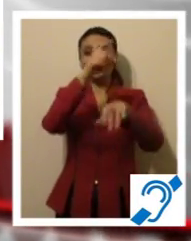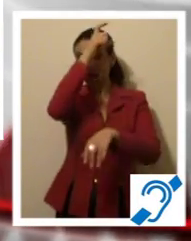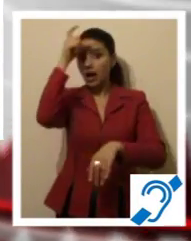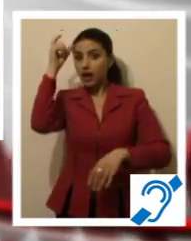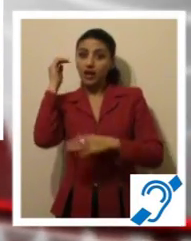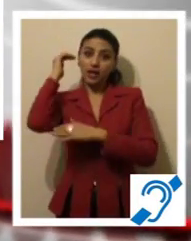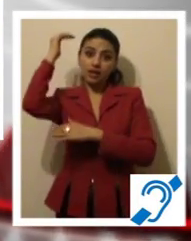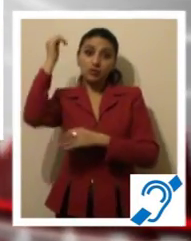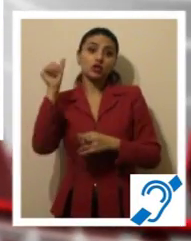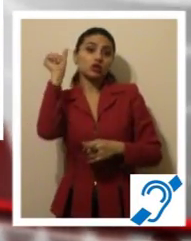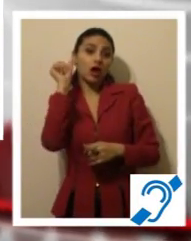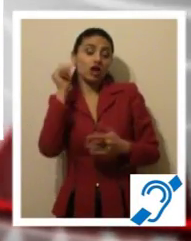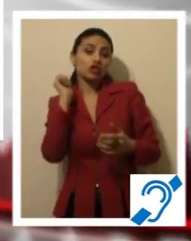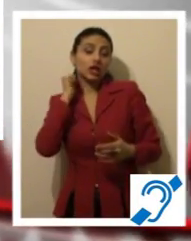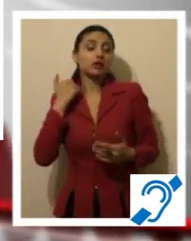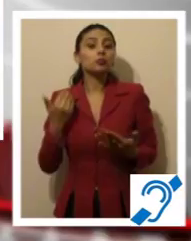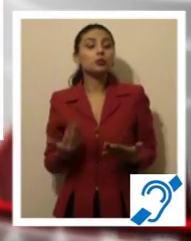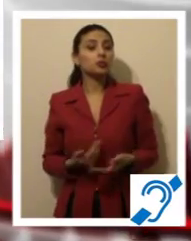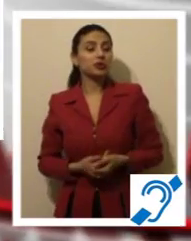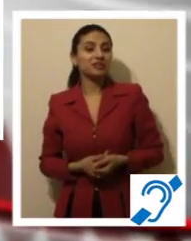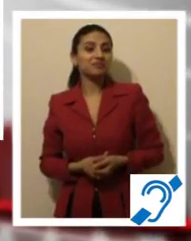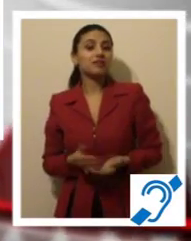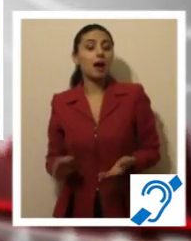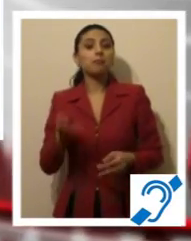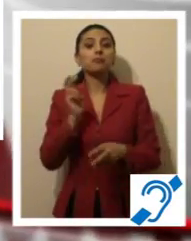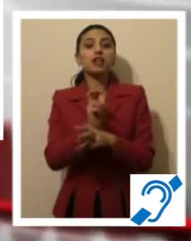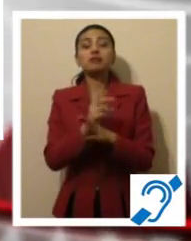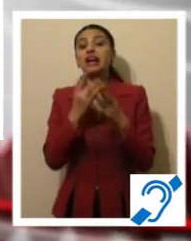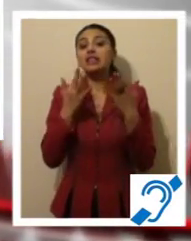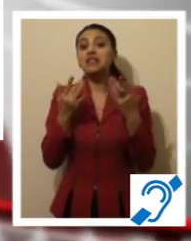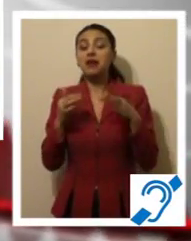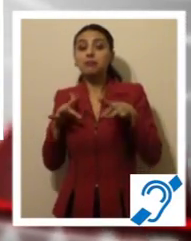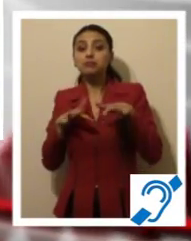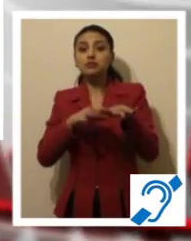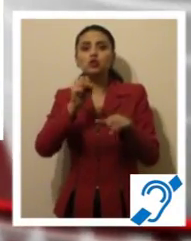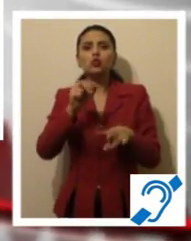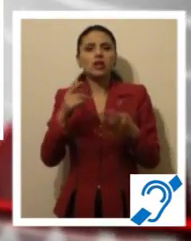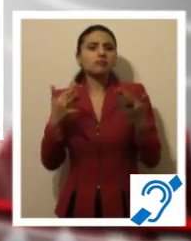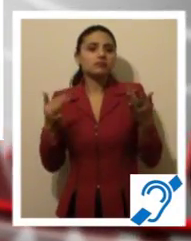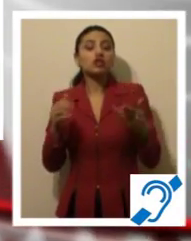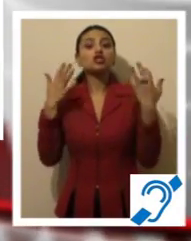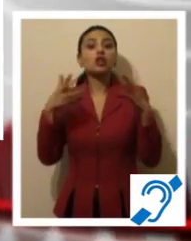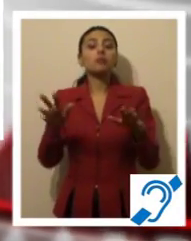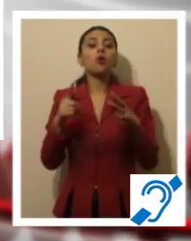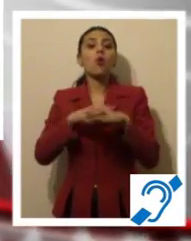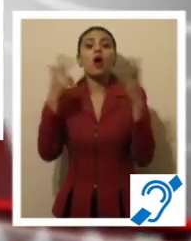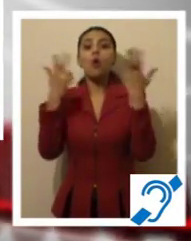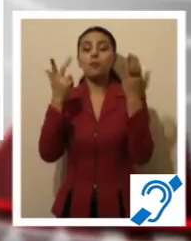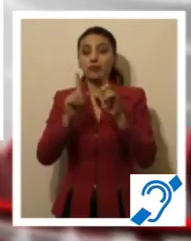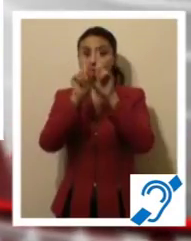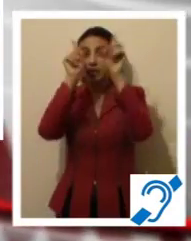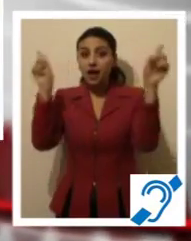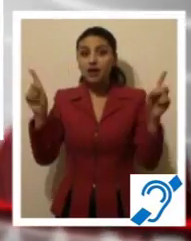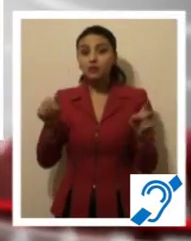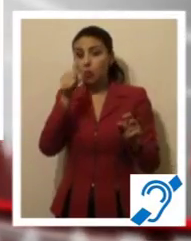preasfințitul Calinic, arhiepiscop al Argeșului și Muscelului, au participat câteva sute de credincioși. Începând cu ora 8 în curtea lăcașului, oamenii